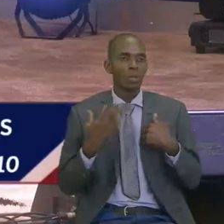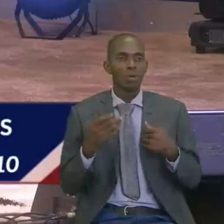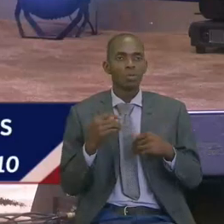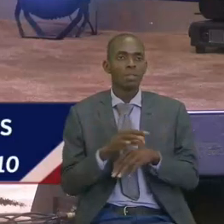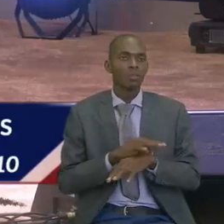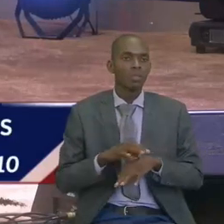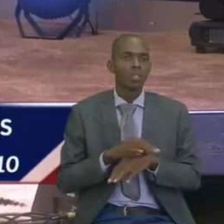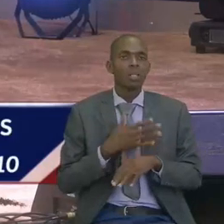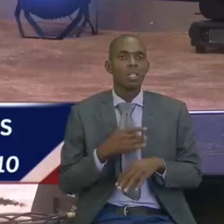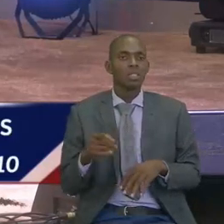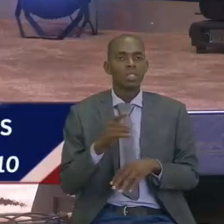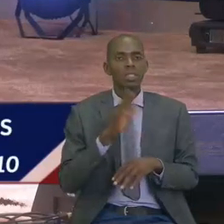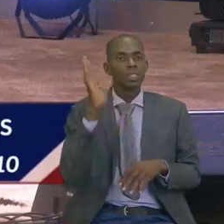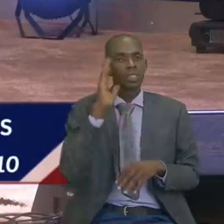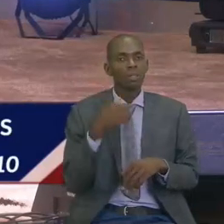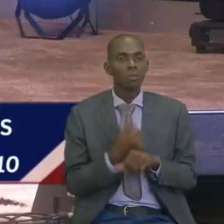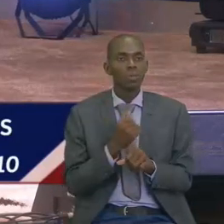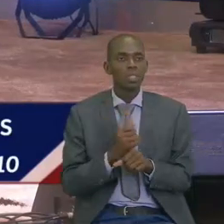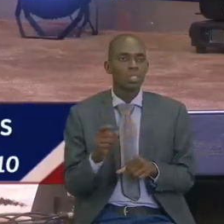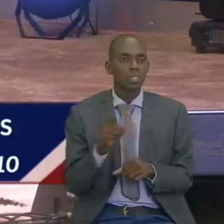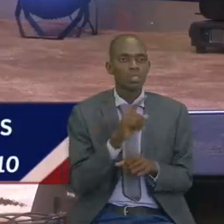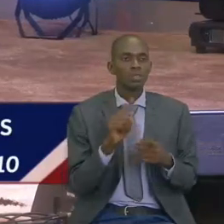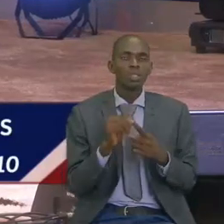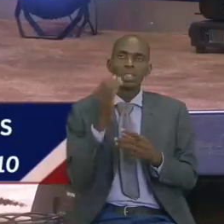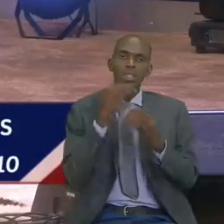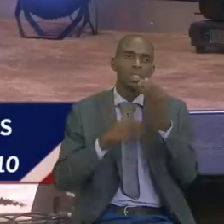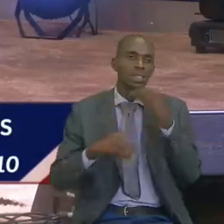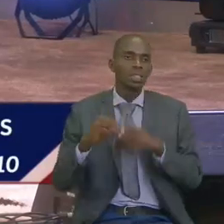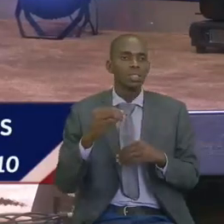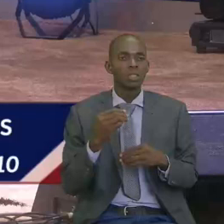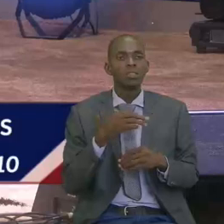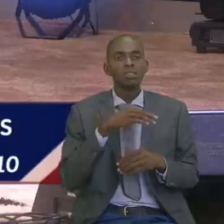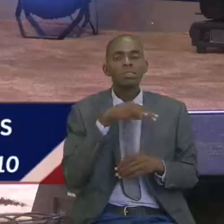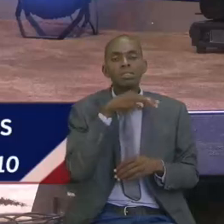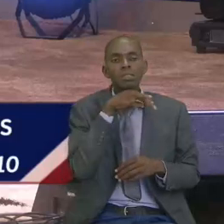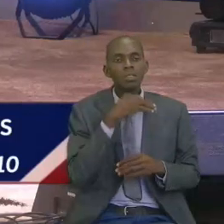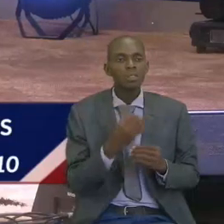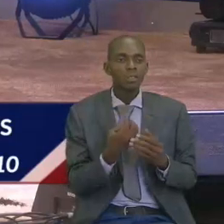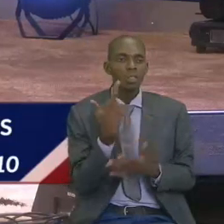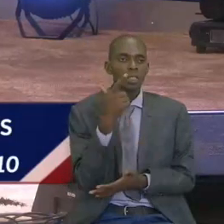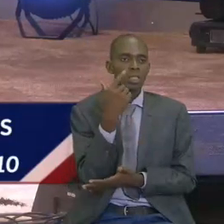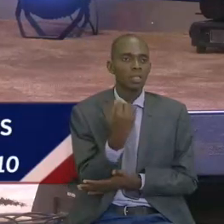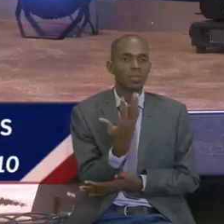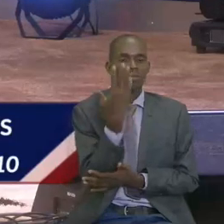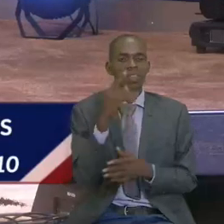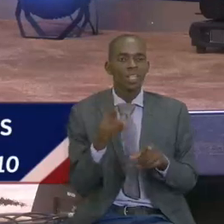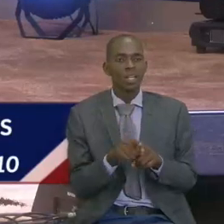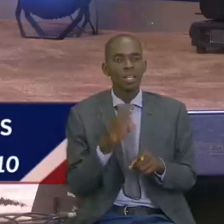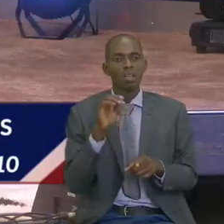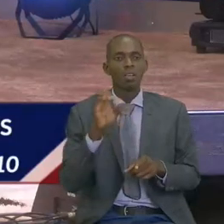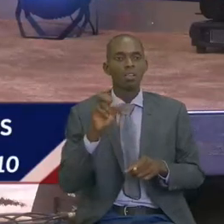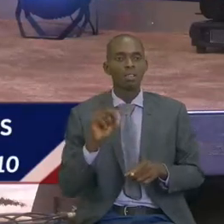l'on te donnera, comme au bœuf de l'herbe, à manger. Tu